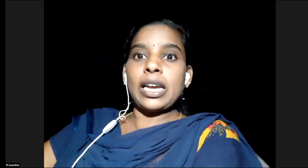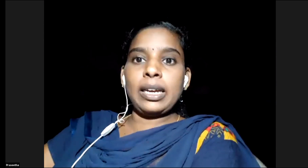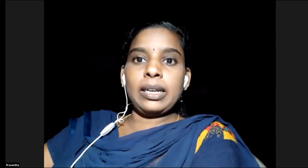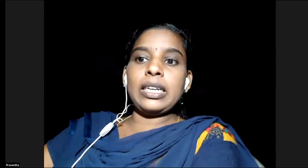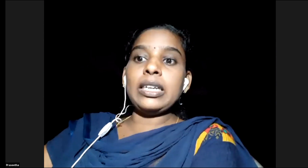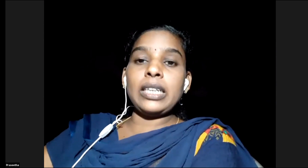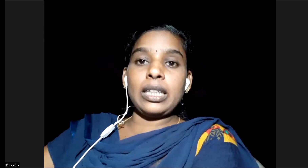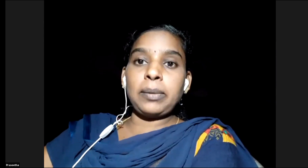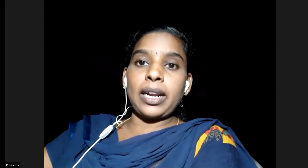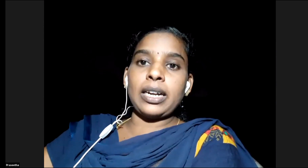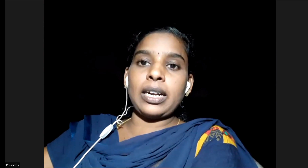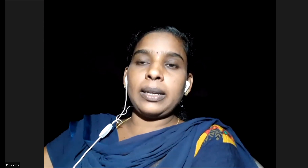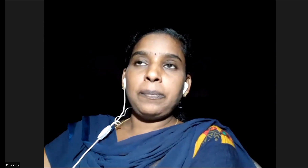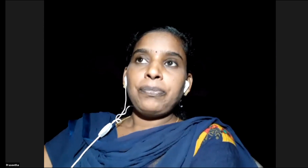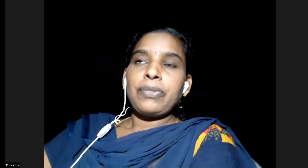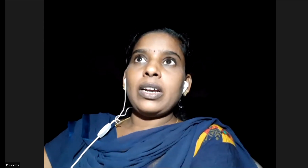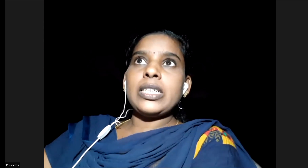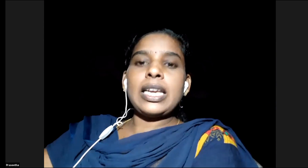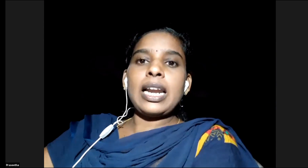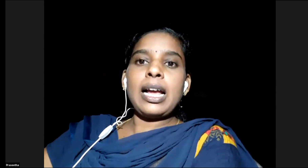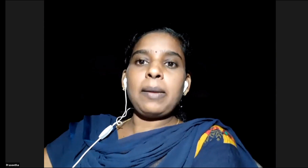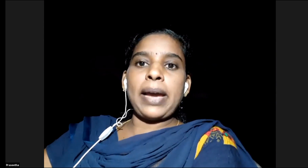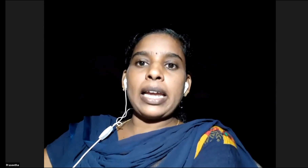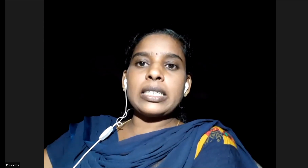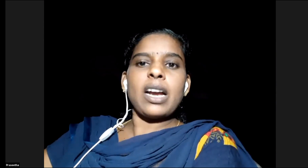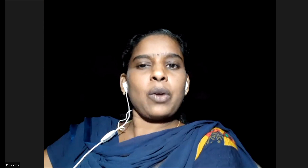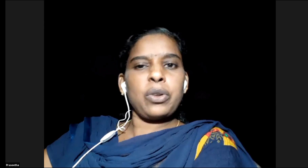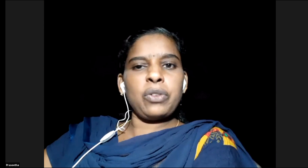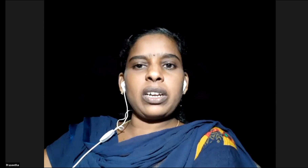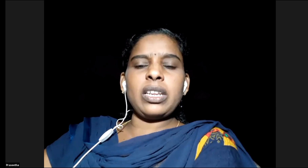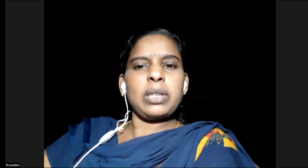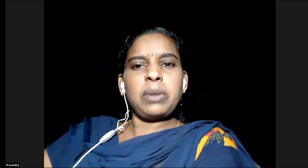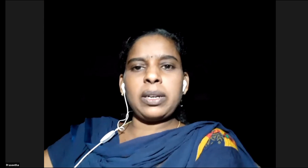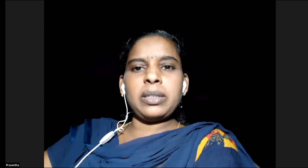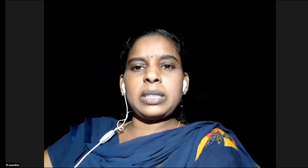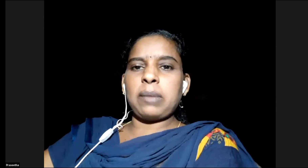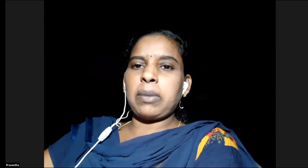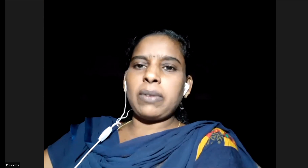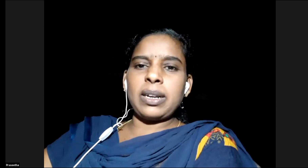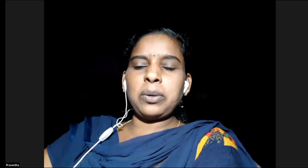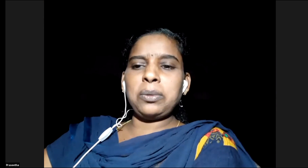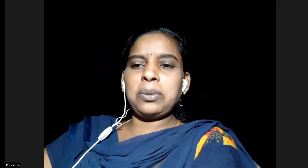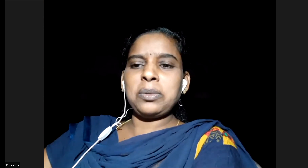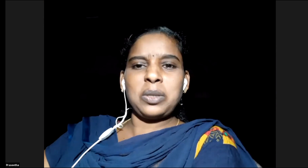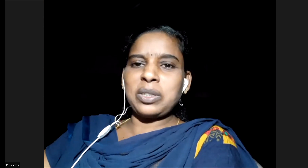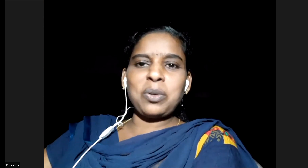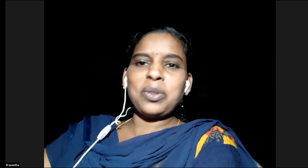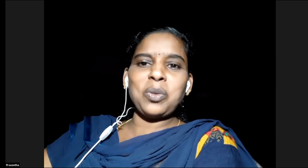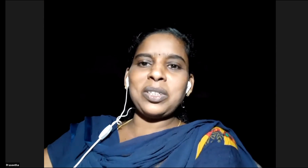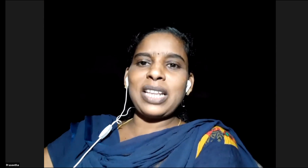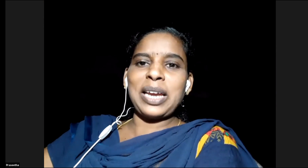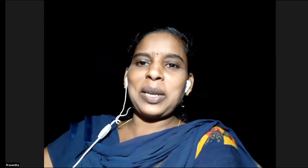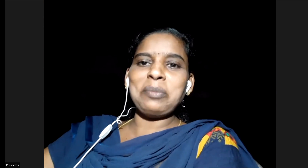പറയും. പക്ഷെ അതിനകത്ത് എടുത്ത് പറയാനുള്ളത് ചില പാരന്റ്സിന് ആ ഒരു വേർതിരിവ്, അത് അവര് ചിലപ്പോ അവരുടെ ഒരു സിറ്റുവേഷൻ